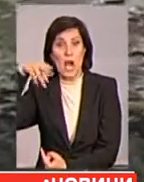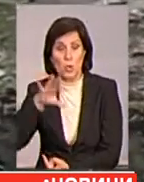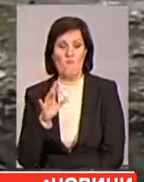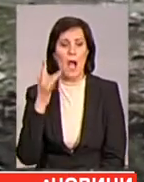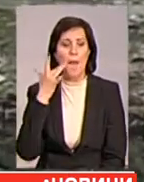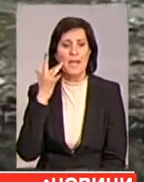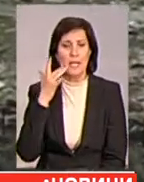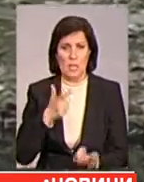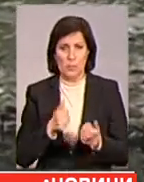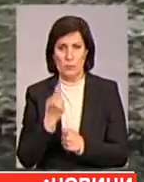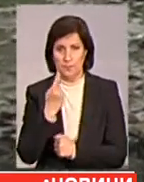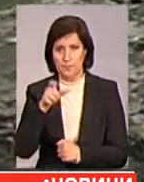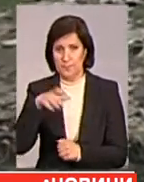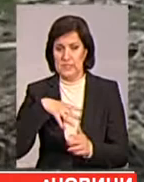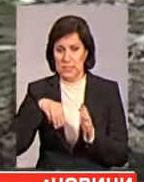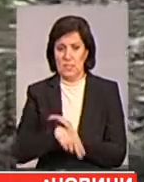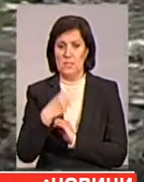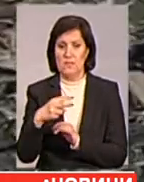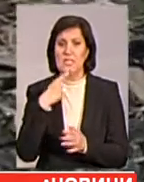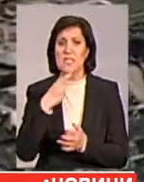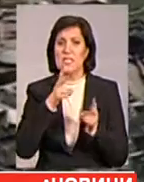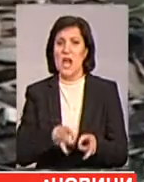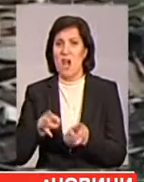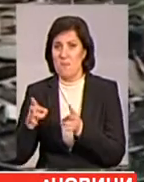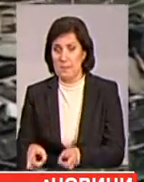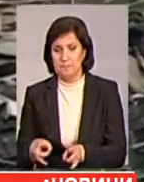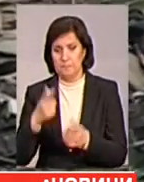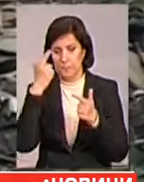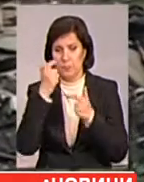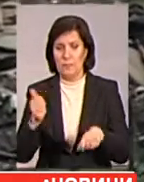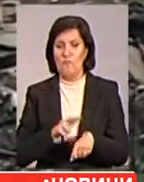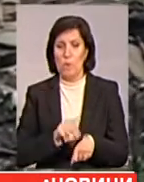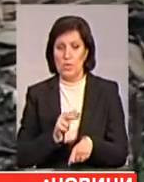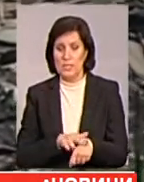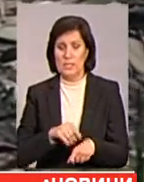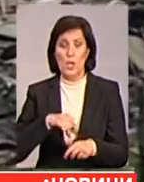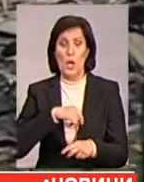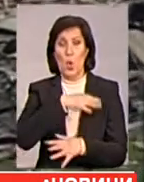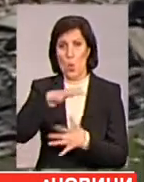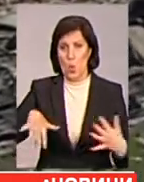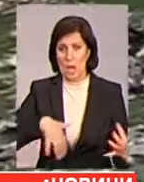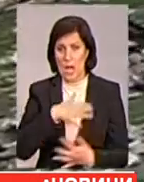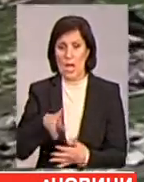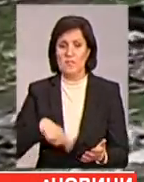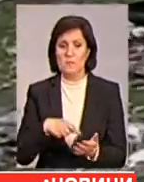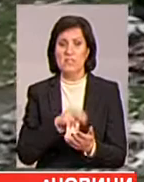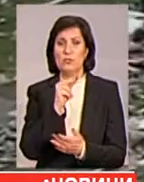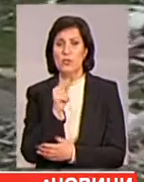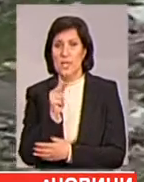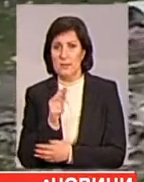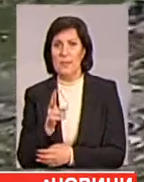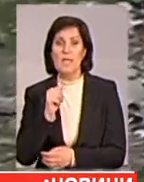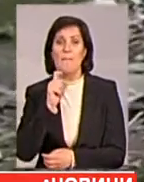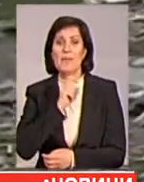Вісконсіні. Одна людина загинула, 20 отримали травми, повідомили в місцевій поліції. Ураган прокотився містечком Четек на